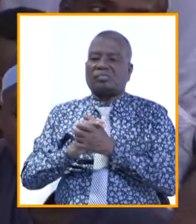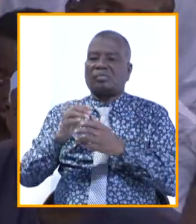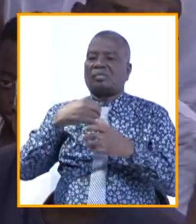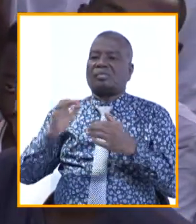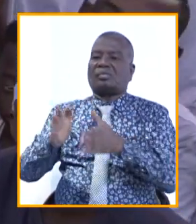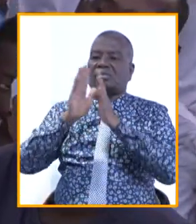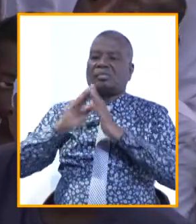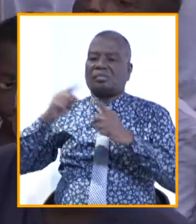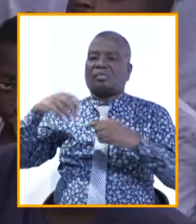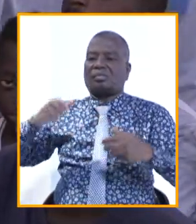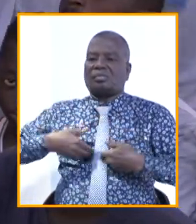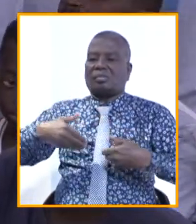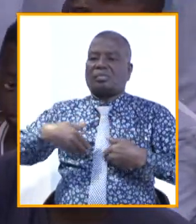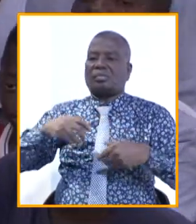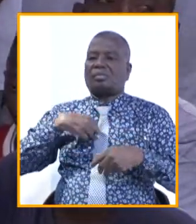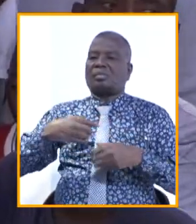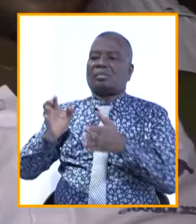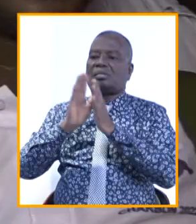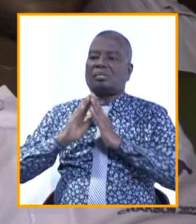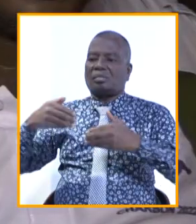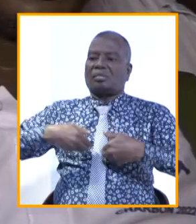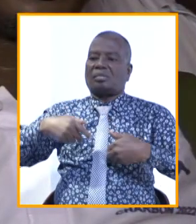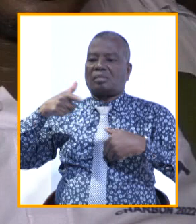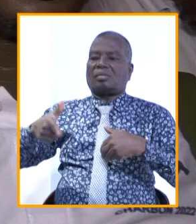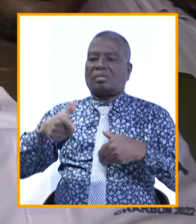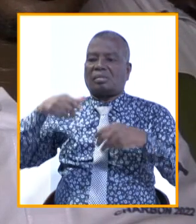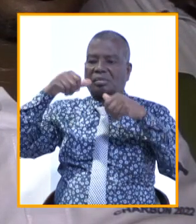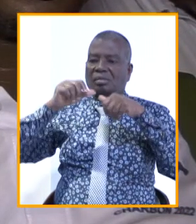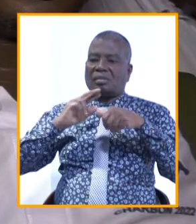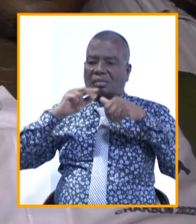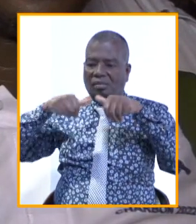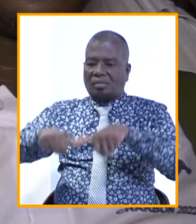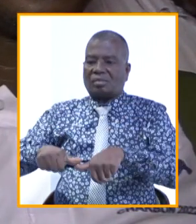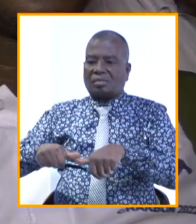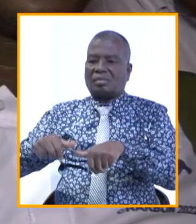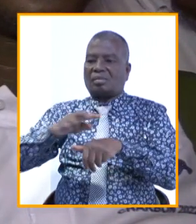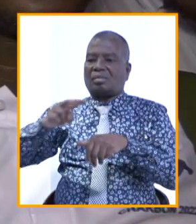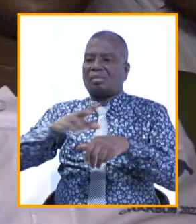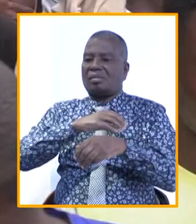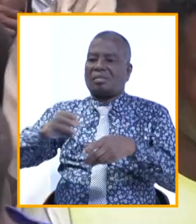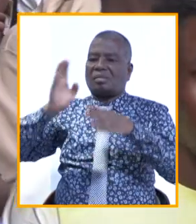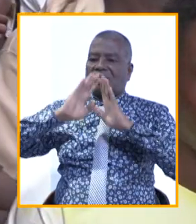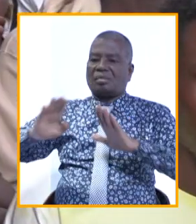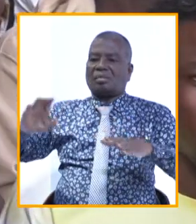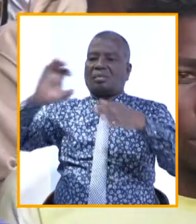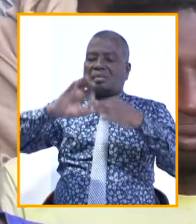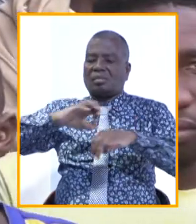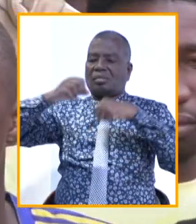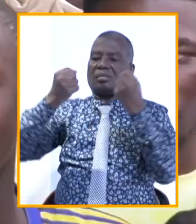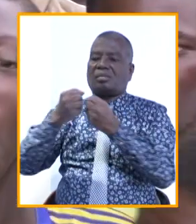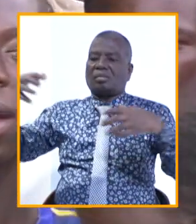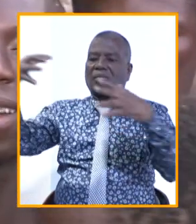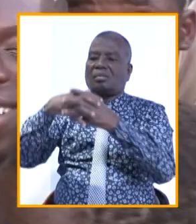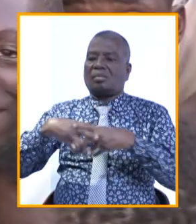c'est ce qu'on demande à la jeunesse. Je demande à ces jeunes-là d'être et de demeurer des vecteurs de paix, de cohésion sociale, d'union,